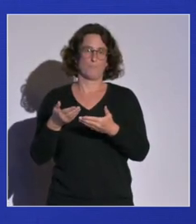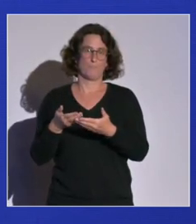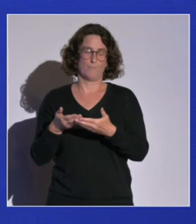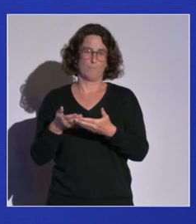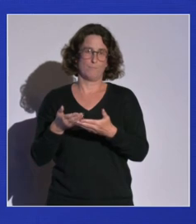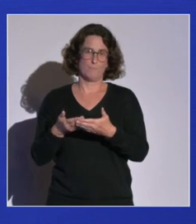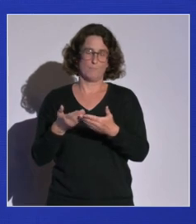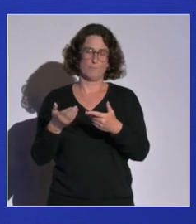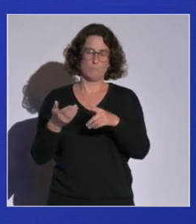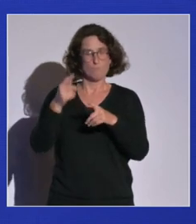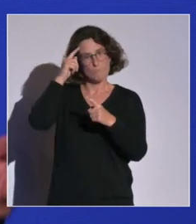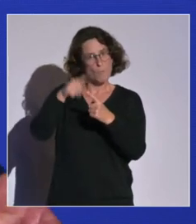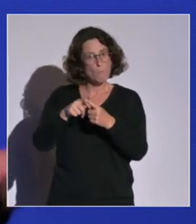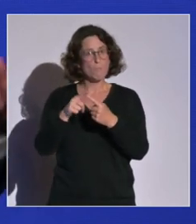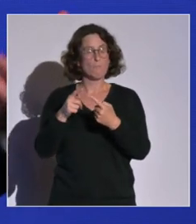sur les coûts